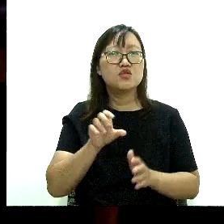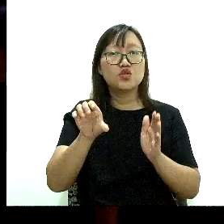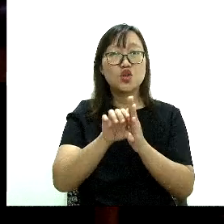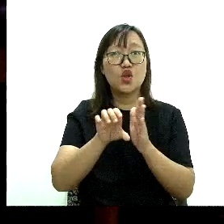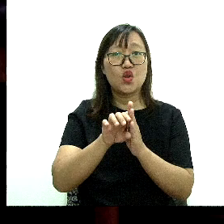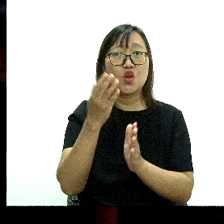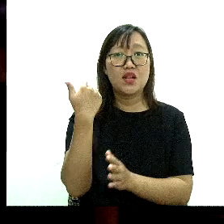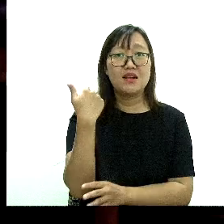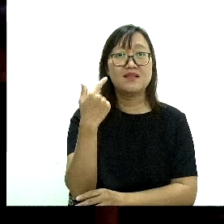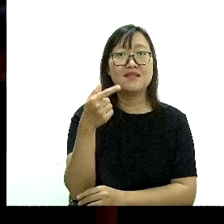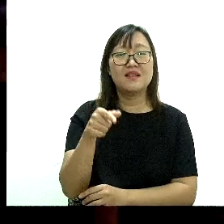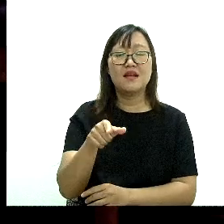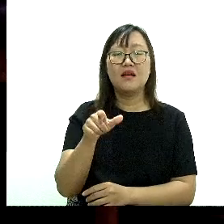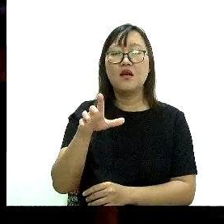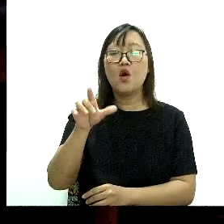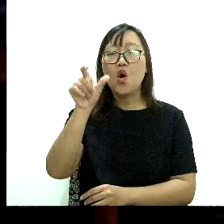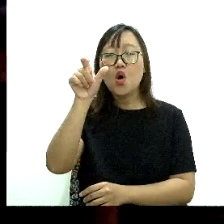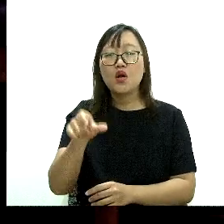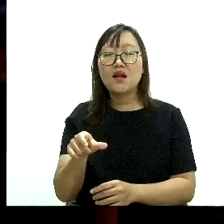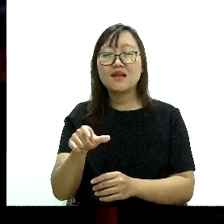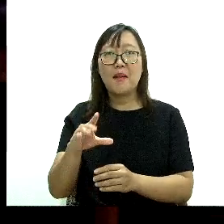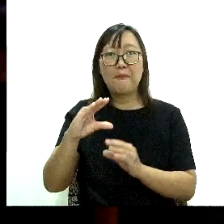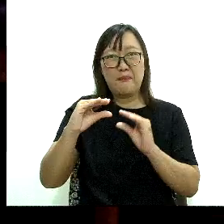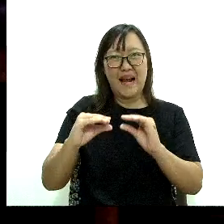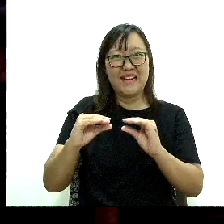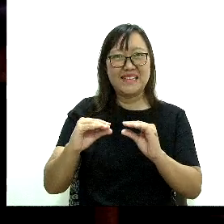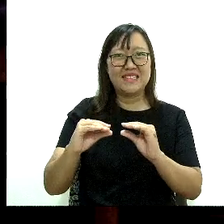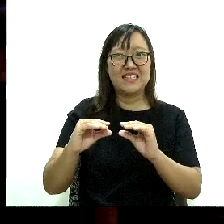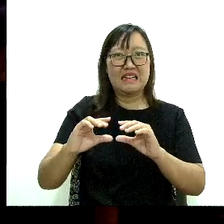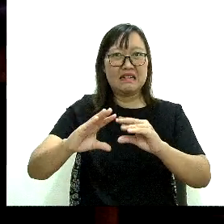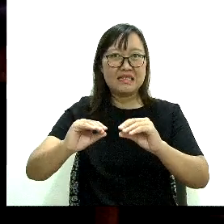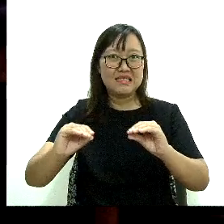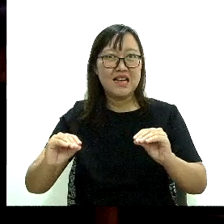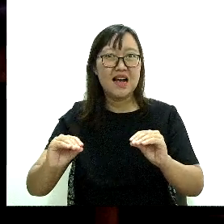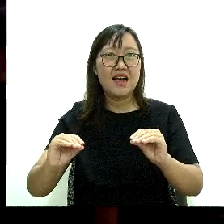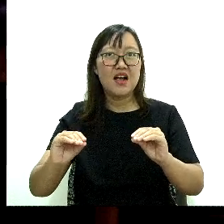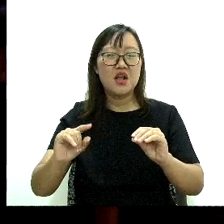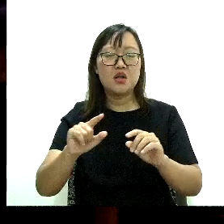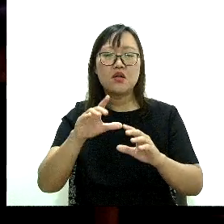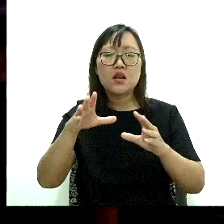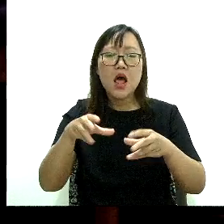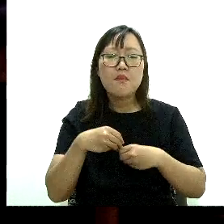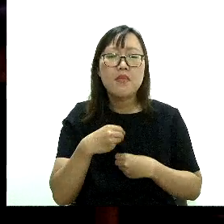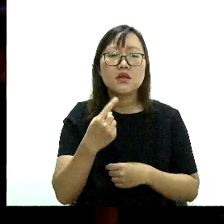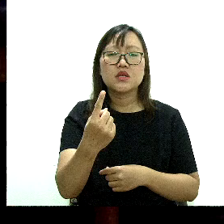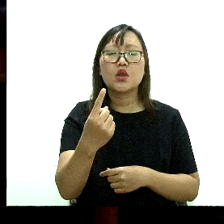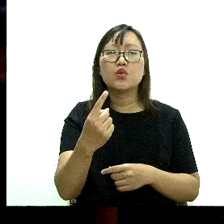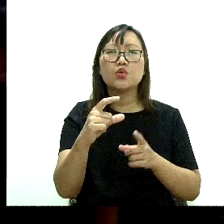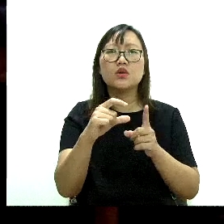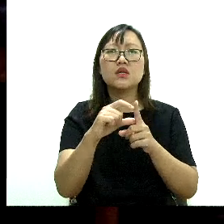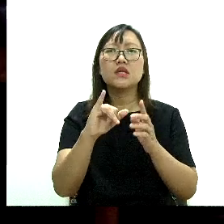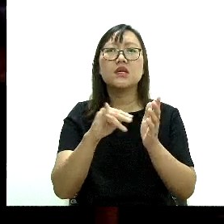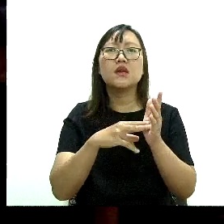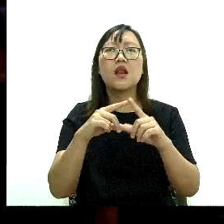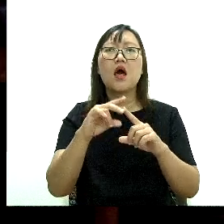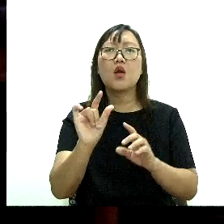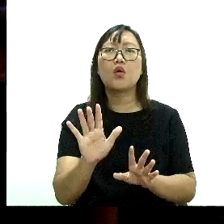imbalan 1 dinar. Ada 3 kelompok orang dalam Injil hari ini. Inilah orang